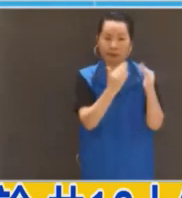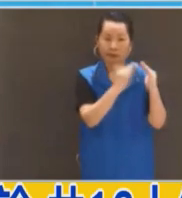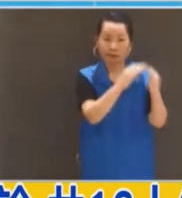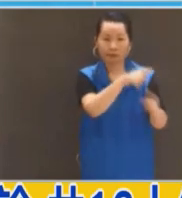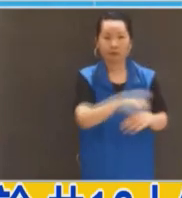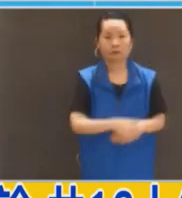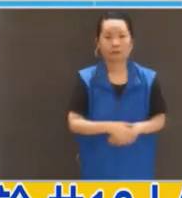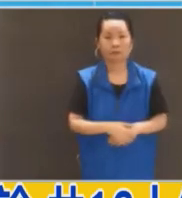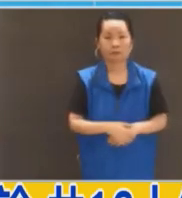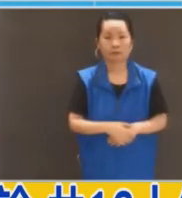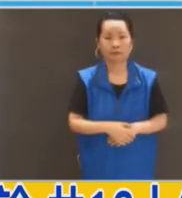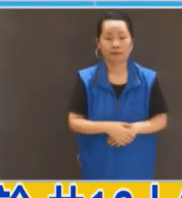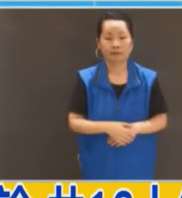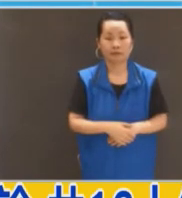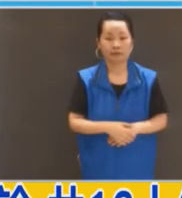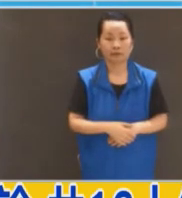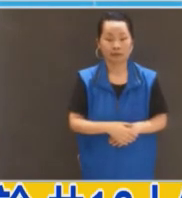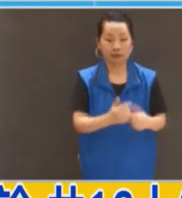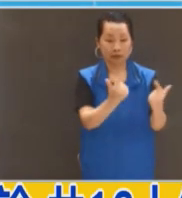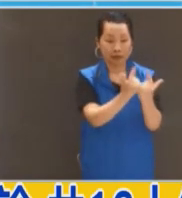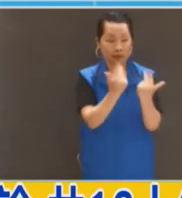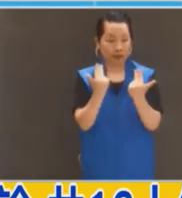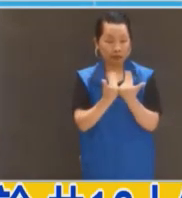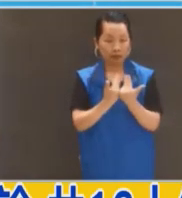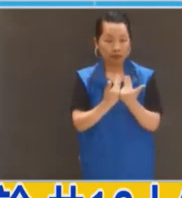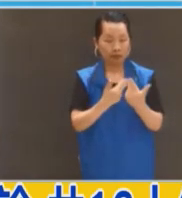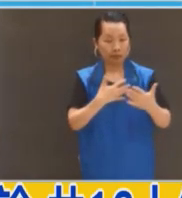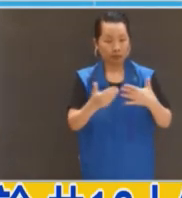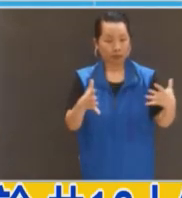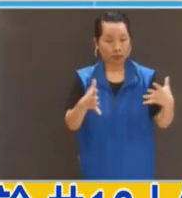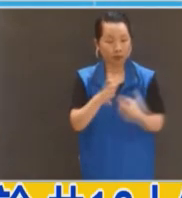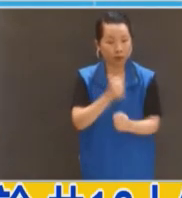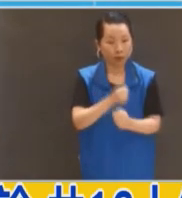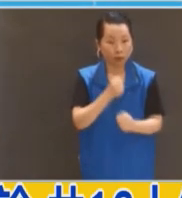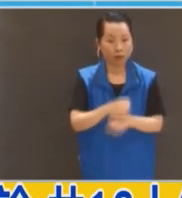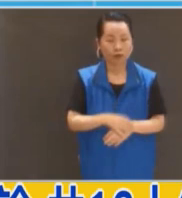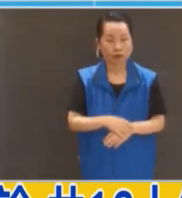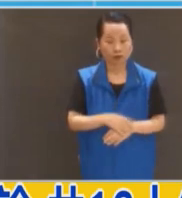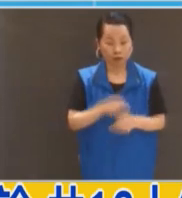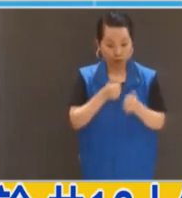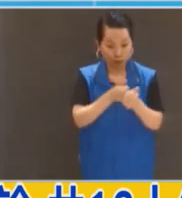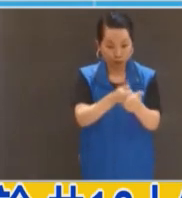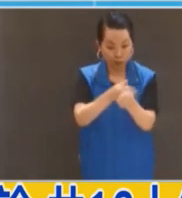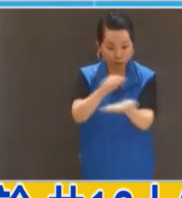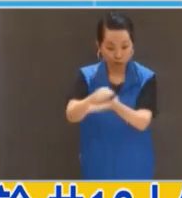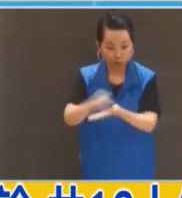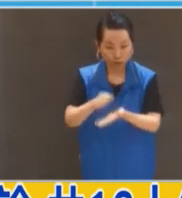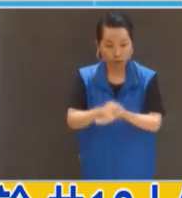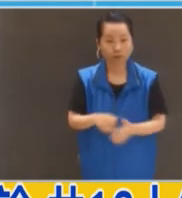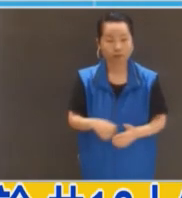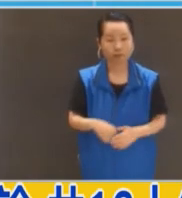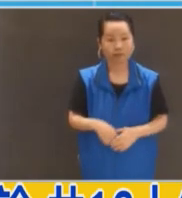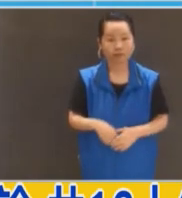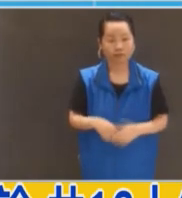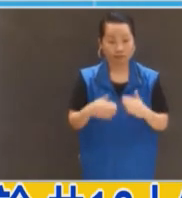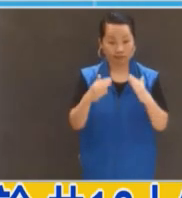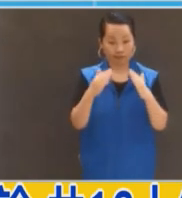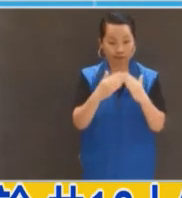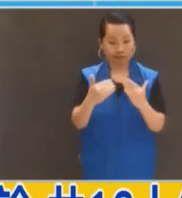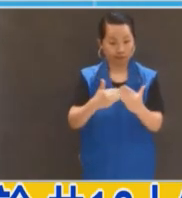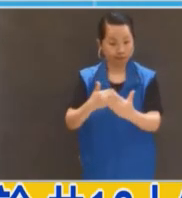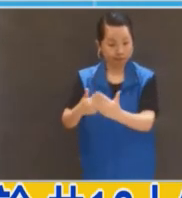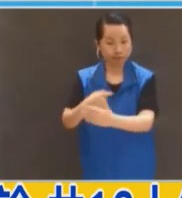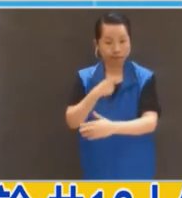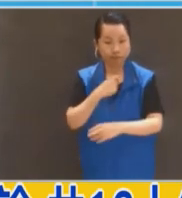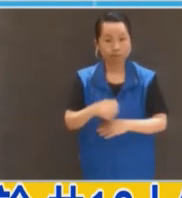时两边并肩作战，赶快把它框列，把它整个隔离找出来。所以